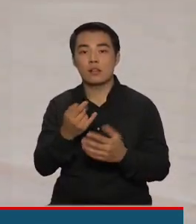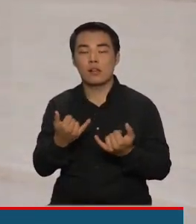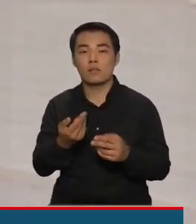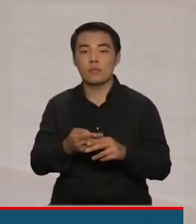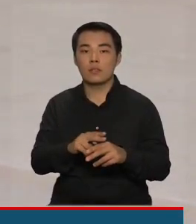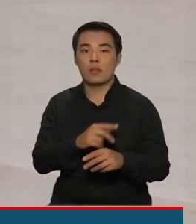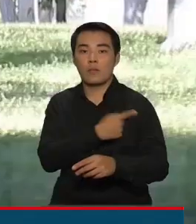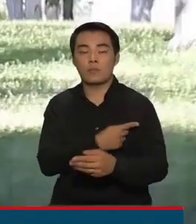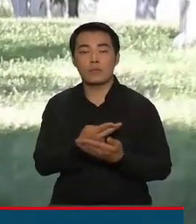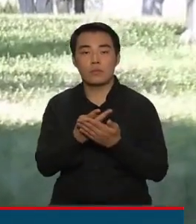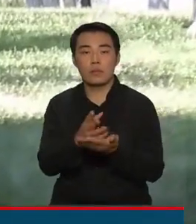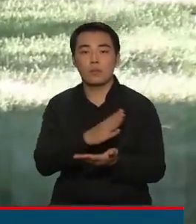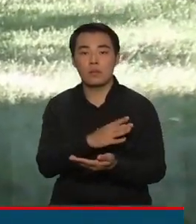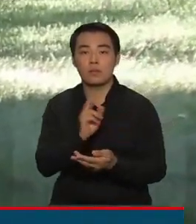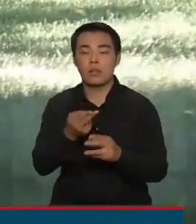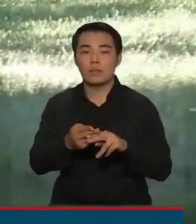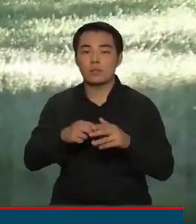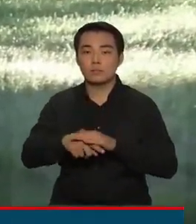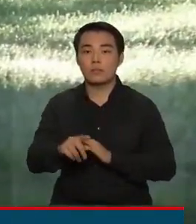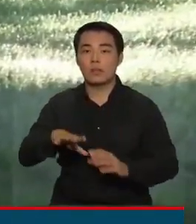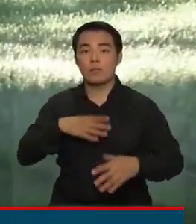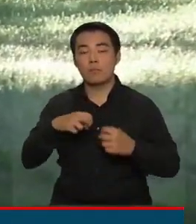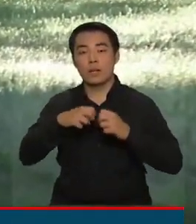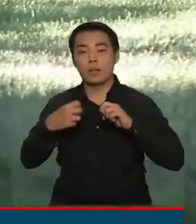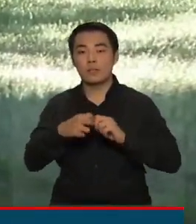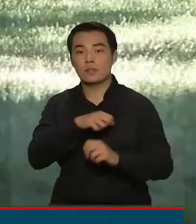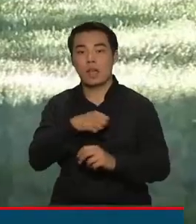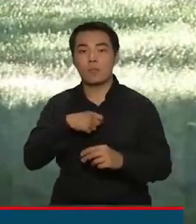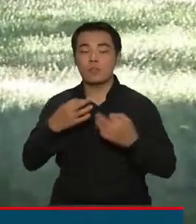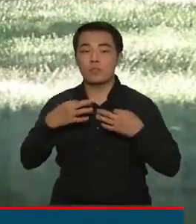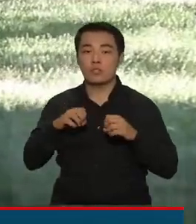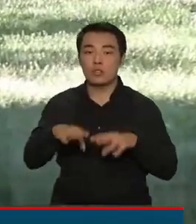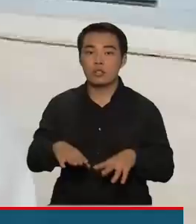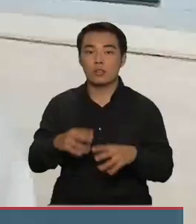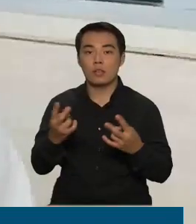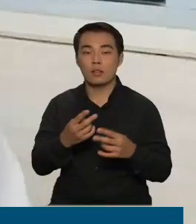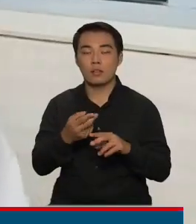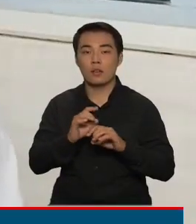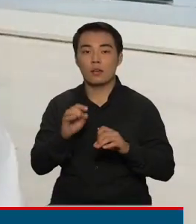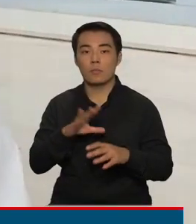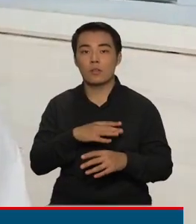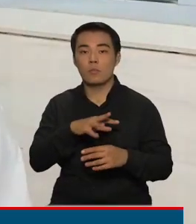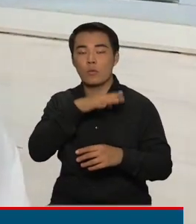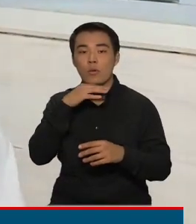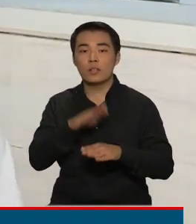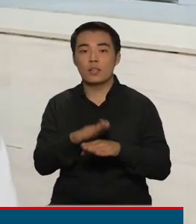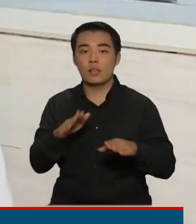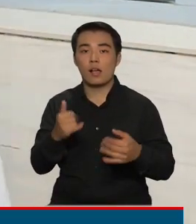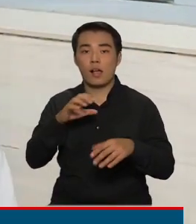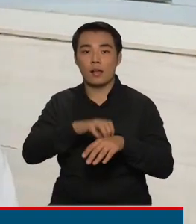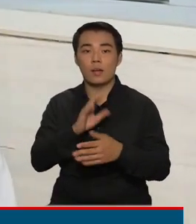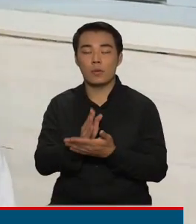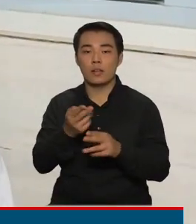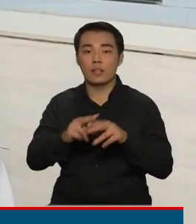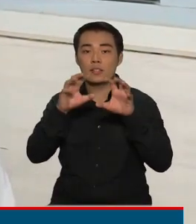жансақтау бөліміне түскен. Қала белсенділері өзекті проблеманы тез арада шешу керек дейді. Қаншама бала таланып жатыр. Ол заңның ішінде